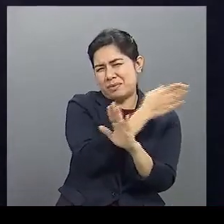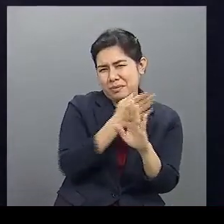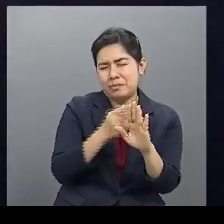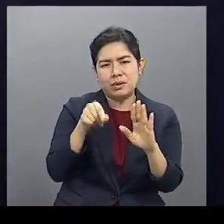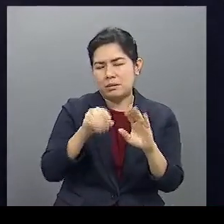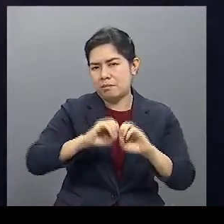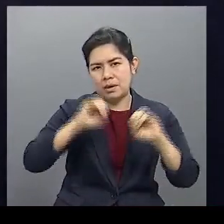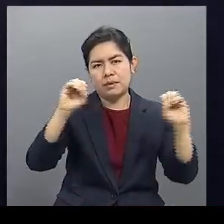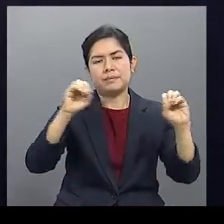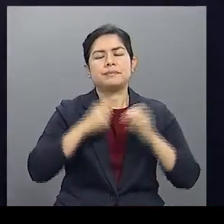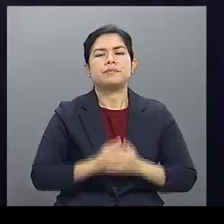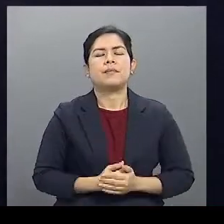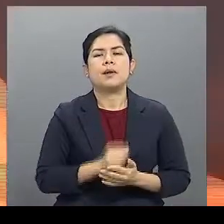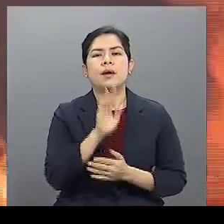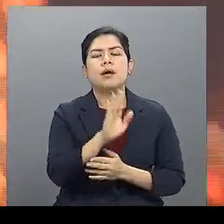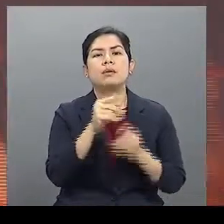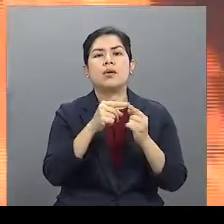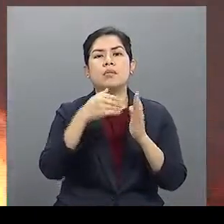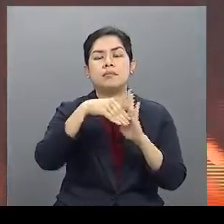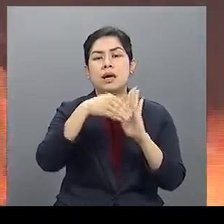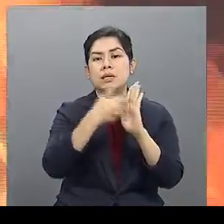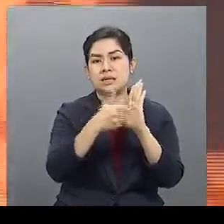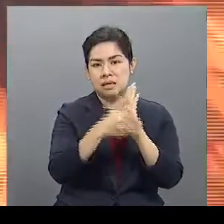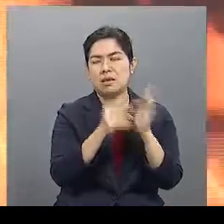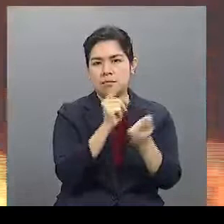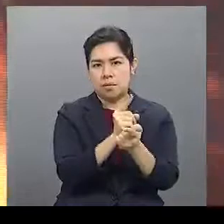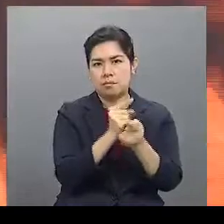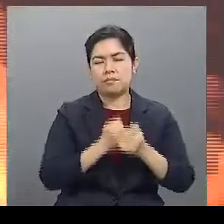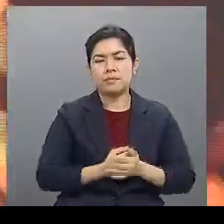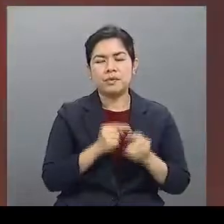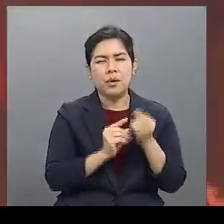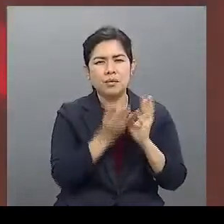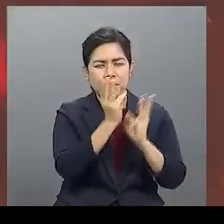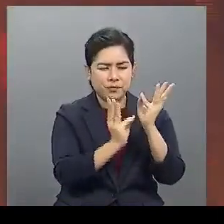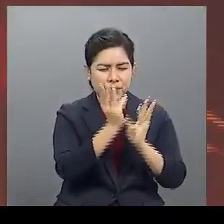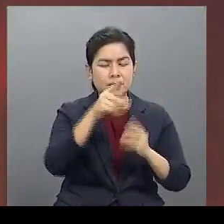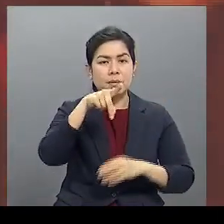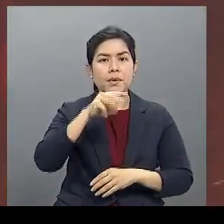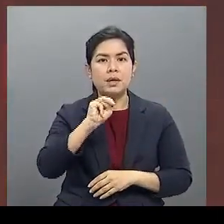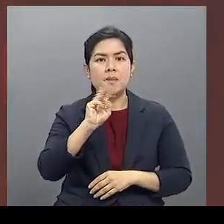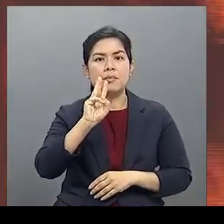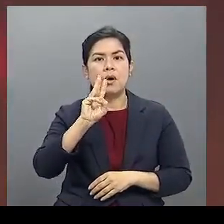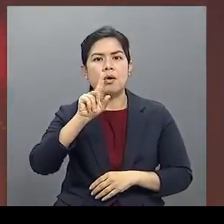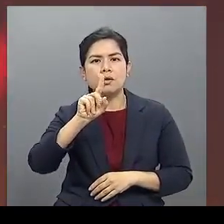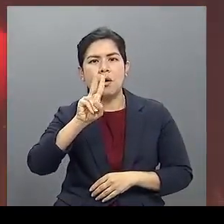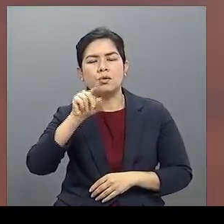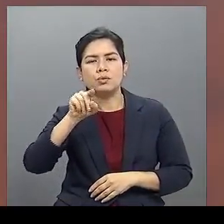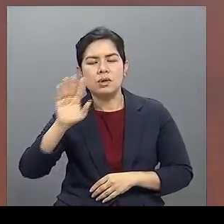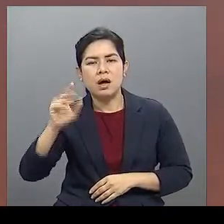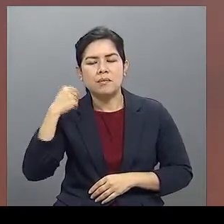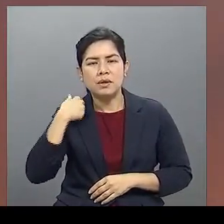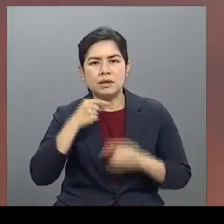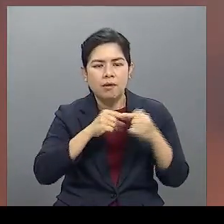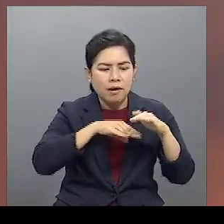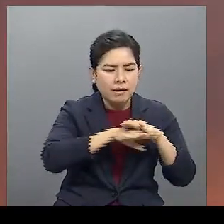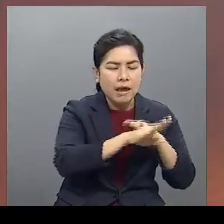เฉพาะในพื้นที่ภาคอีสานพบว่าปริมาณฝุ่น PM 2.5 จากการลักลอบเผาไร่อ้อยลดลงและ